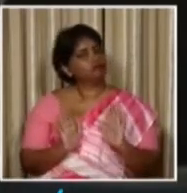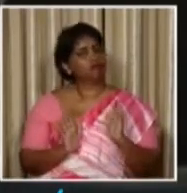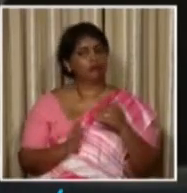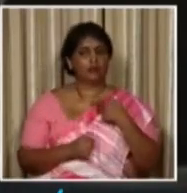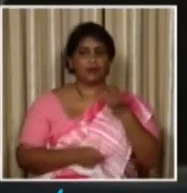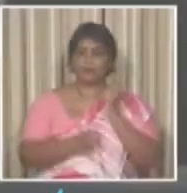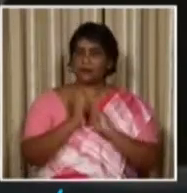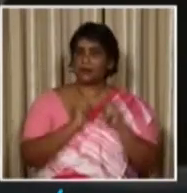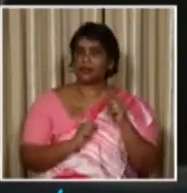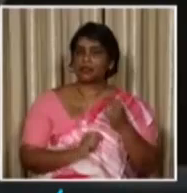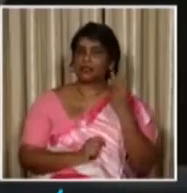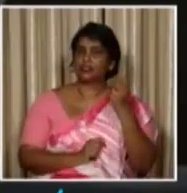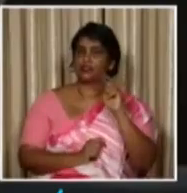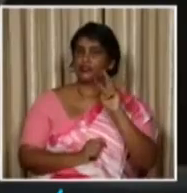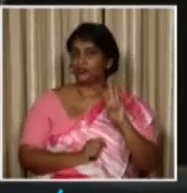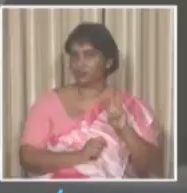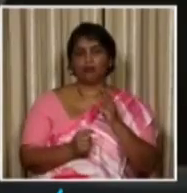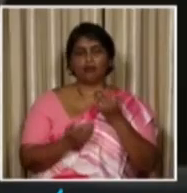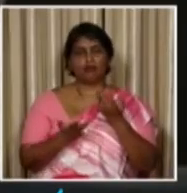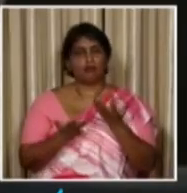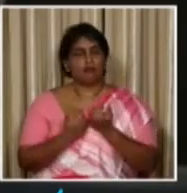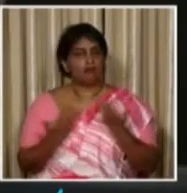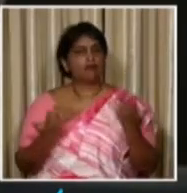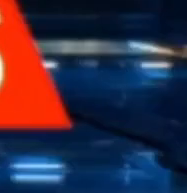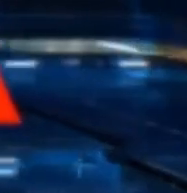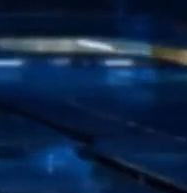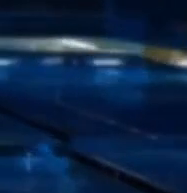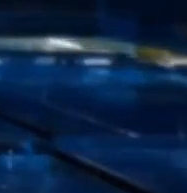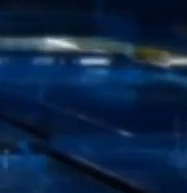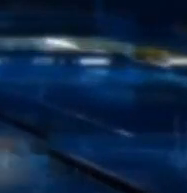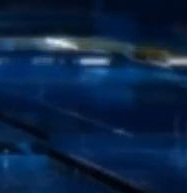පුනරාවර්තන වියදම 2023ෙත් දරන්න බෑ. මේක තමයි ඇත්ත.